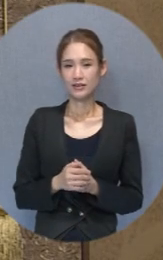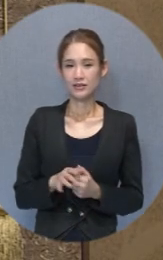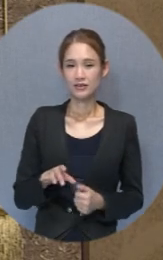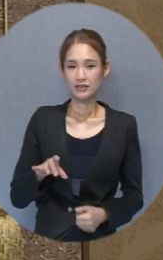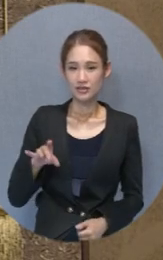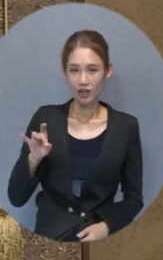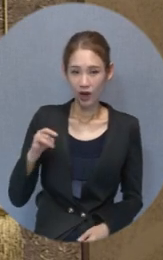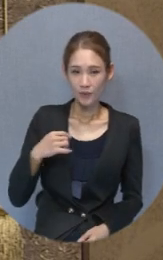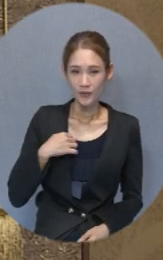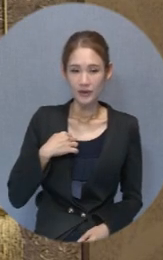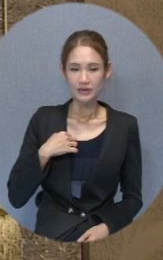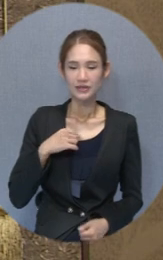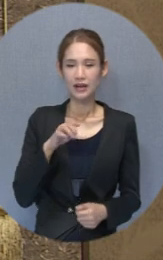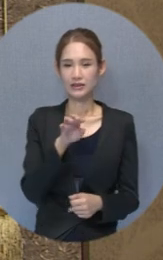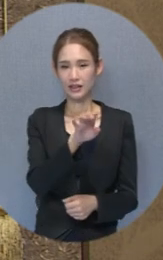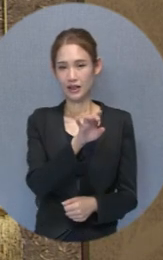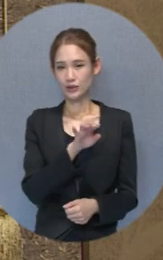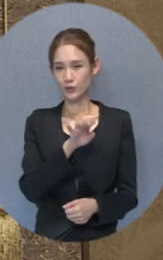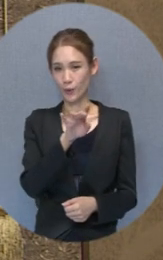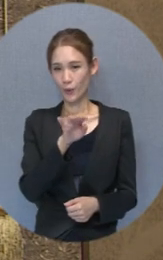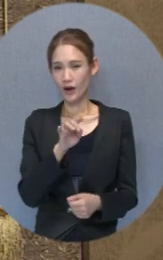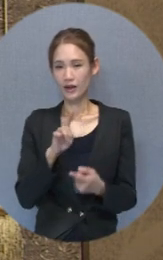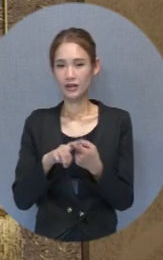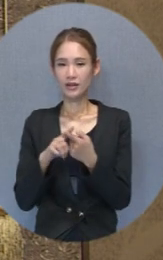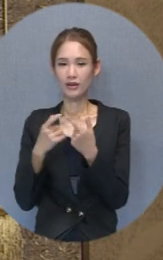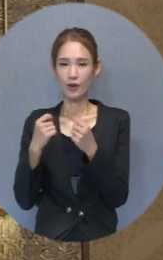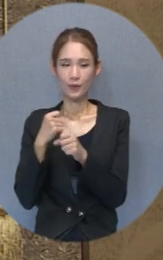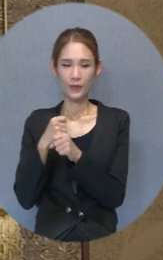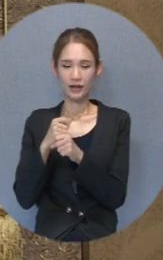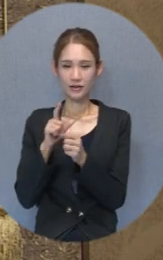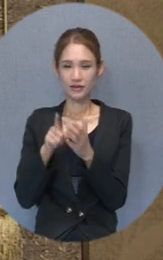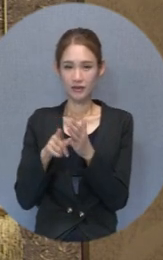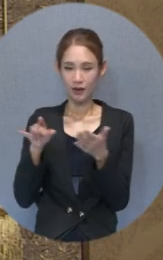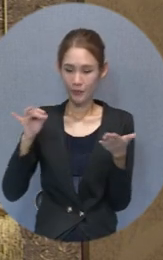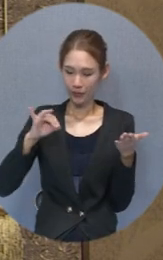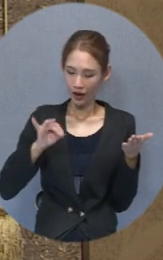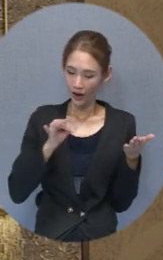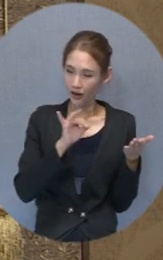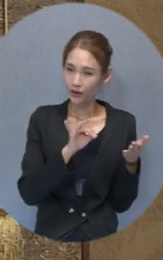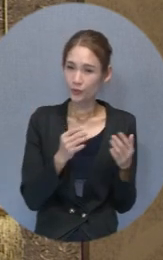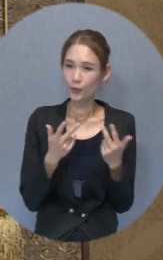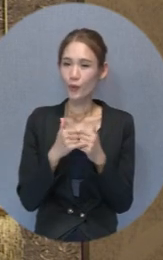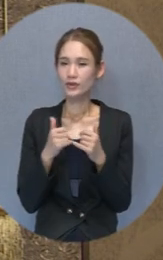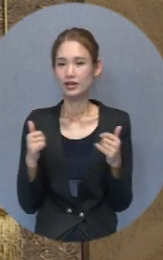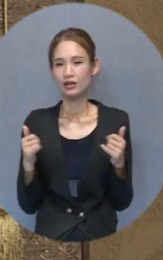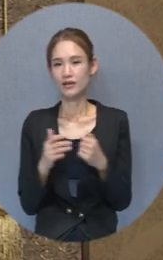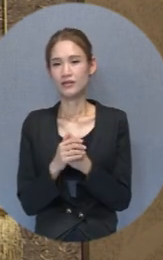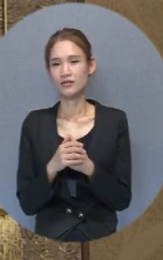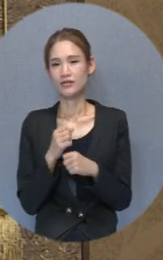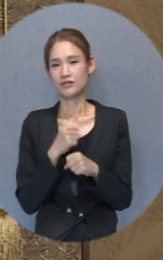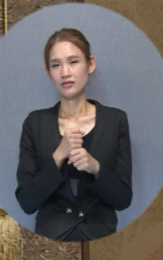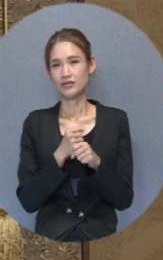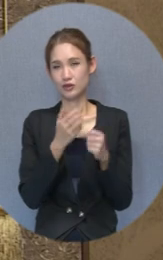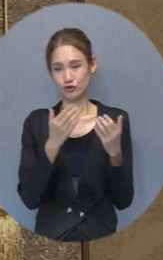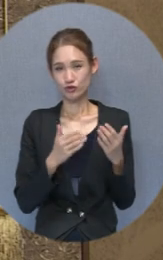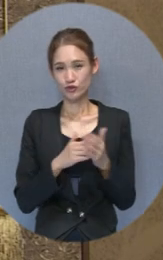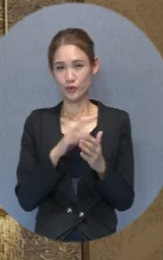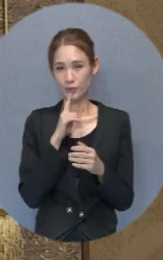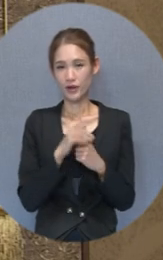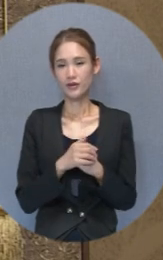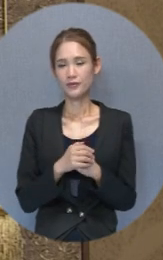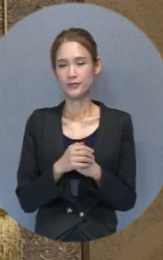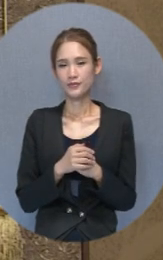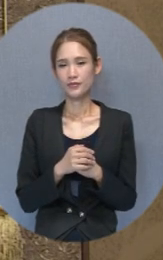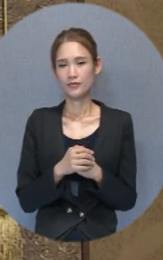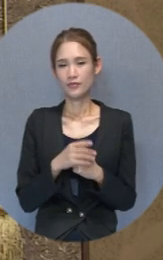제가 점자 촉각책이나 이런 거 만들 때 봉사자분들, 바느질 봉사자분들이 네. 만들어주셨다고 했잖아요. 예.